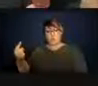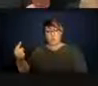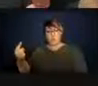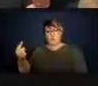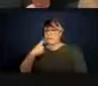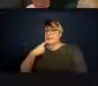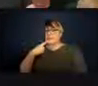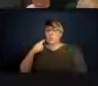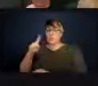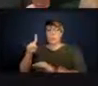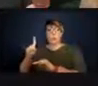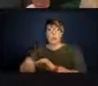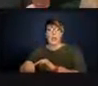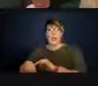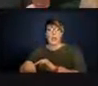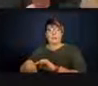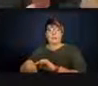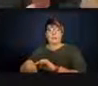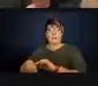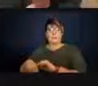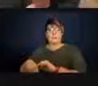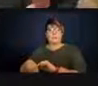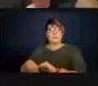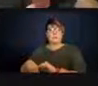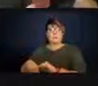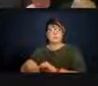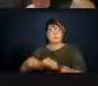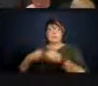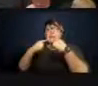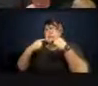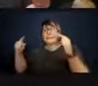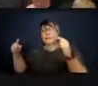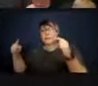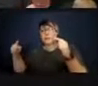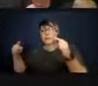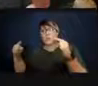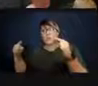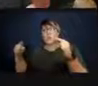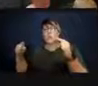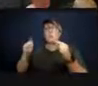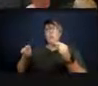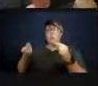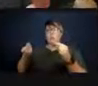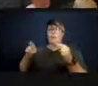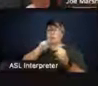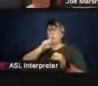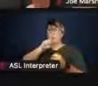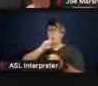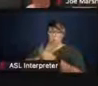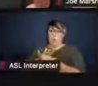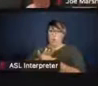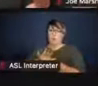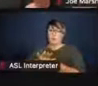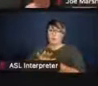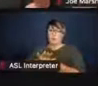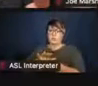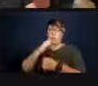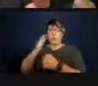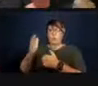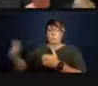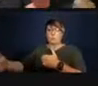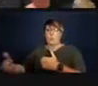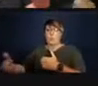من يونيو، وطبعا بدون التزام نستطيع أن نمضي شبر إلى الأمام،